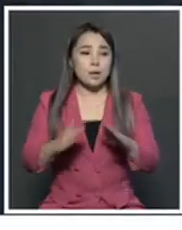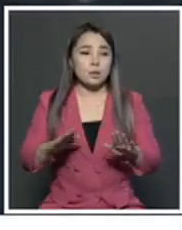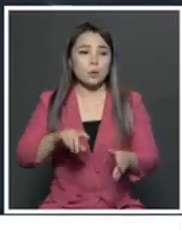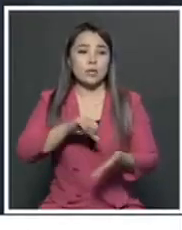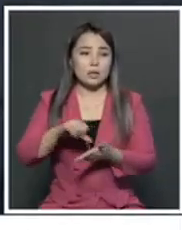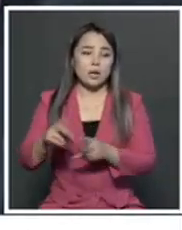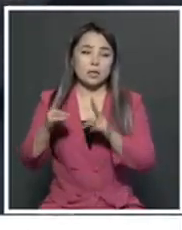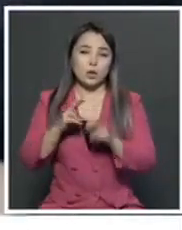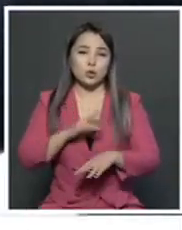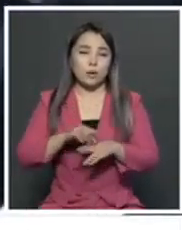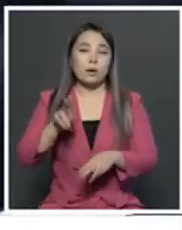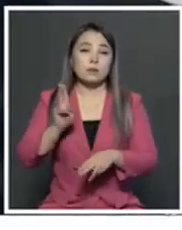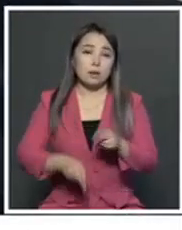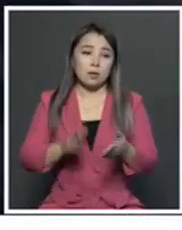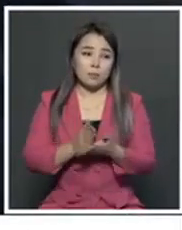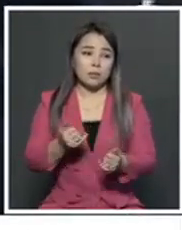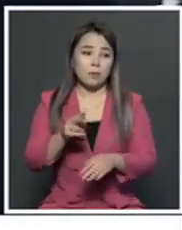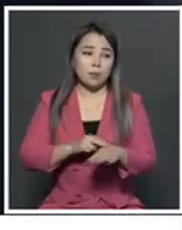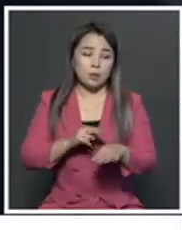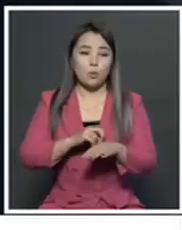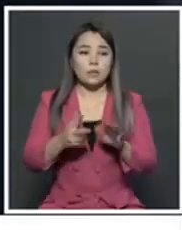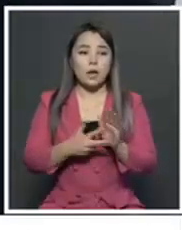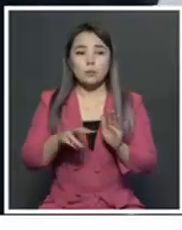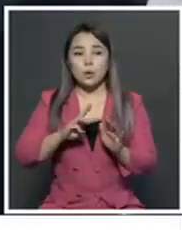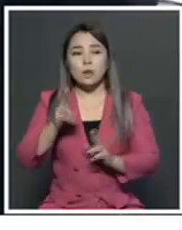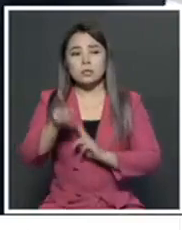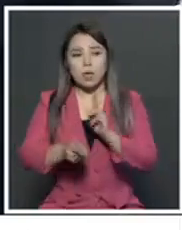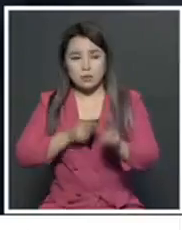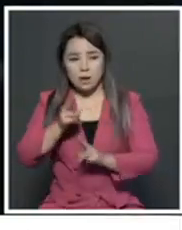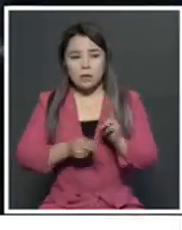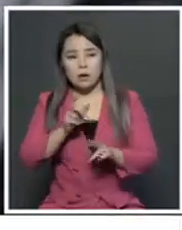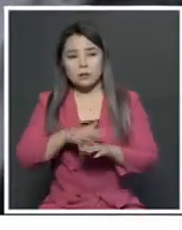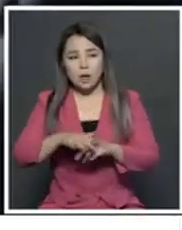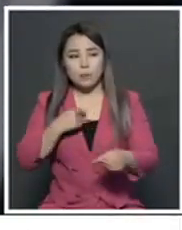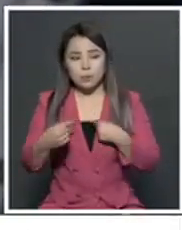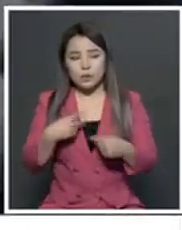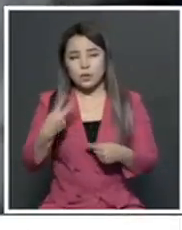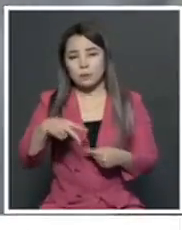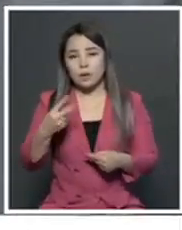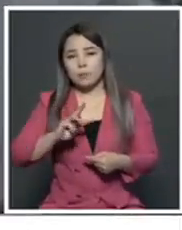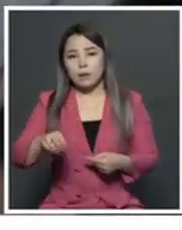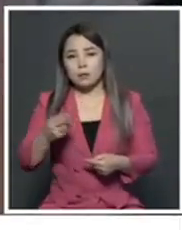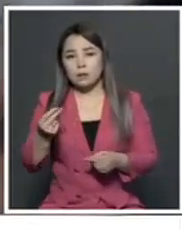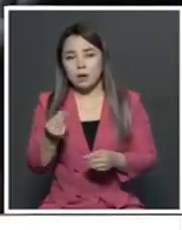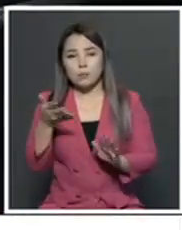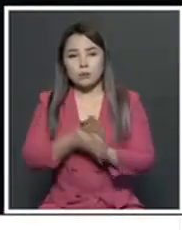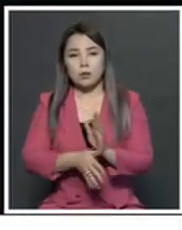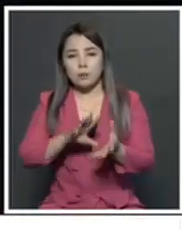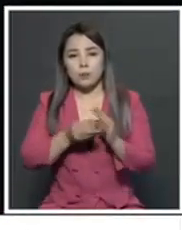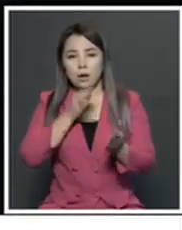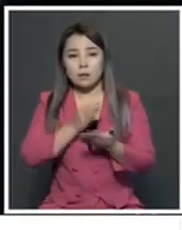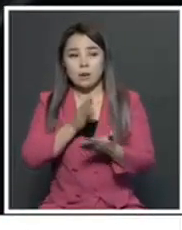қатысты тергеу жорды аяқталды. Полицияға 18 000-нан аса арыз түсіп, жәбірленушілер 22 миллиард теңге көлемінде шығынға